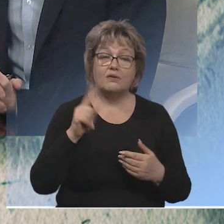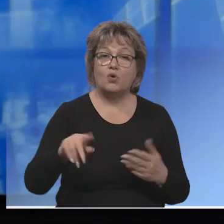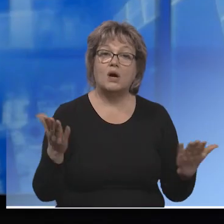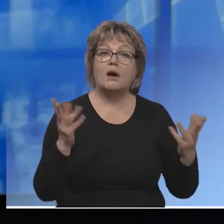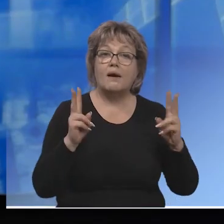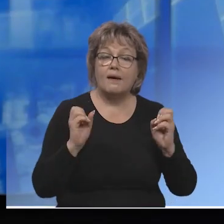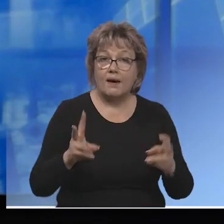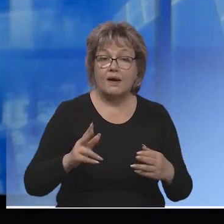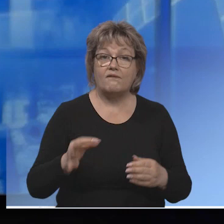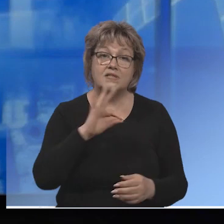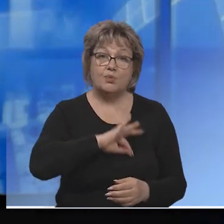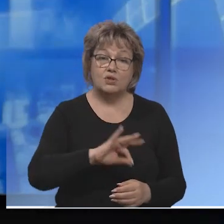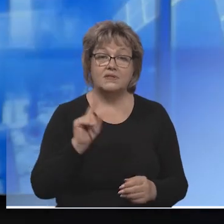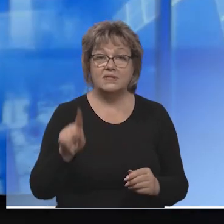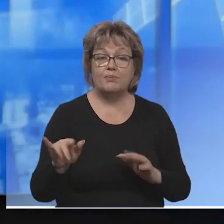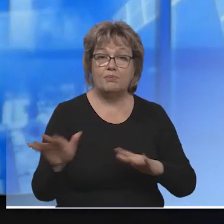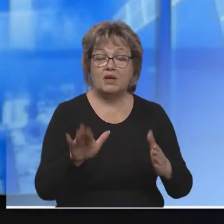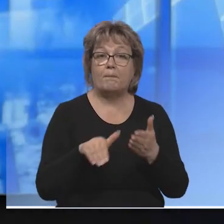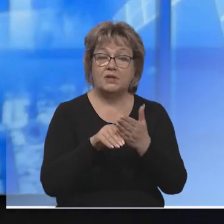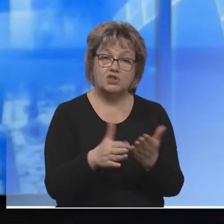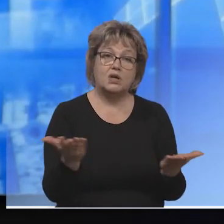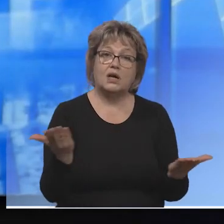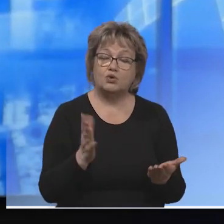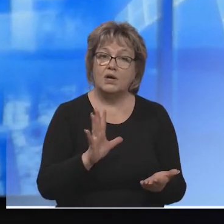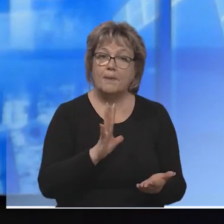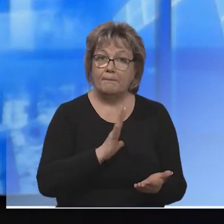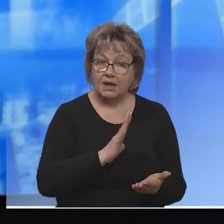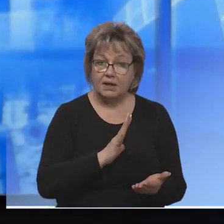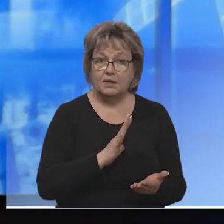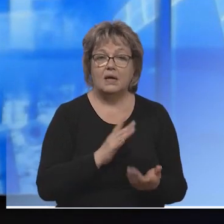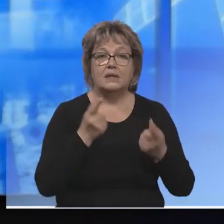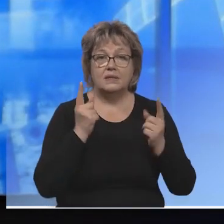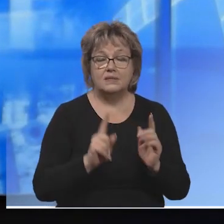относительно того, каким образом воспользоваться теми мерами поддержки, которые были